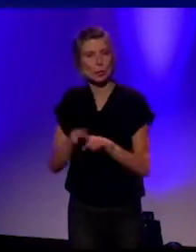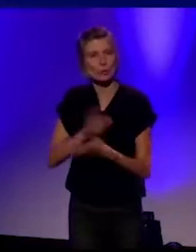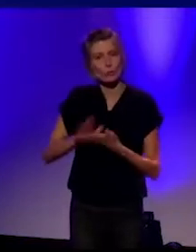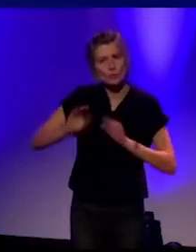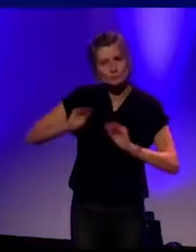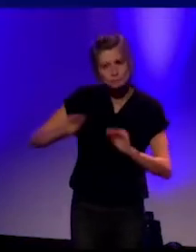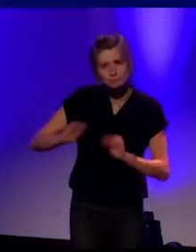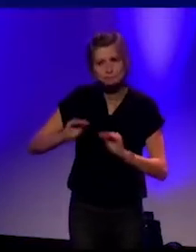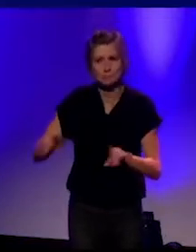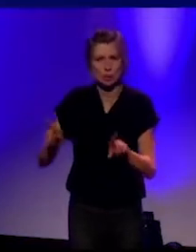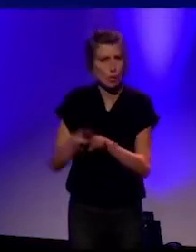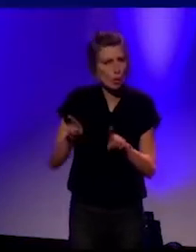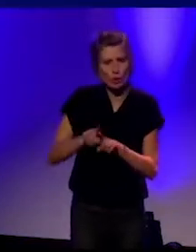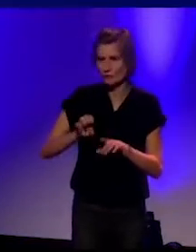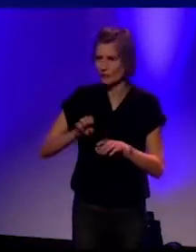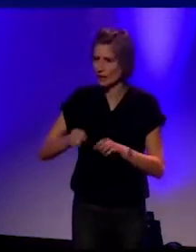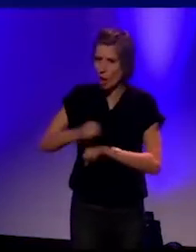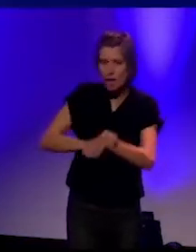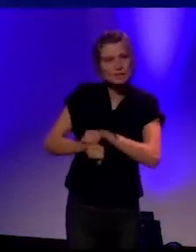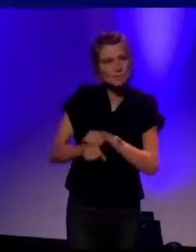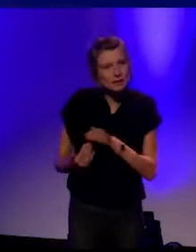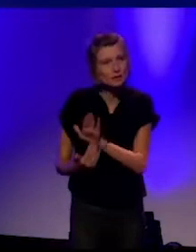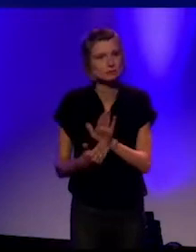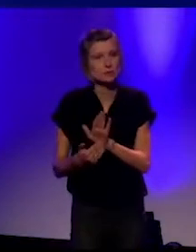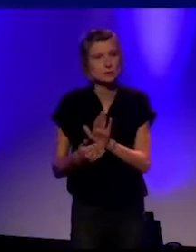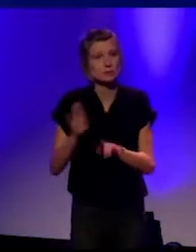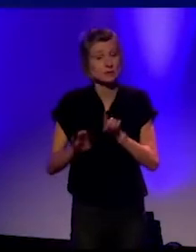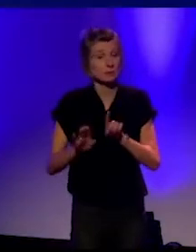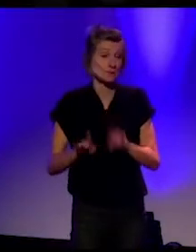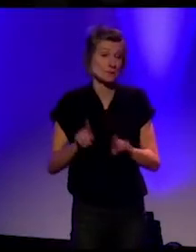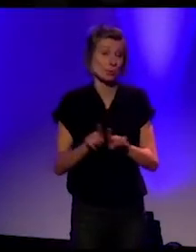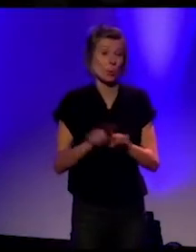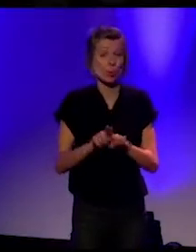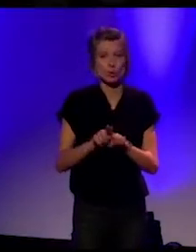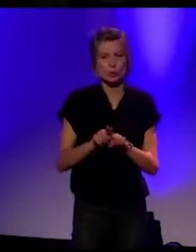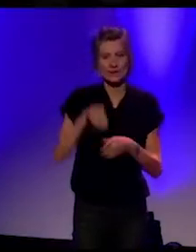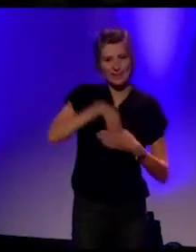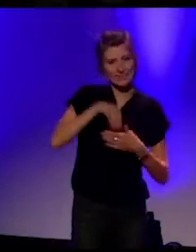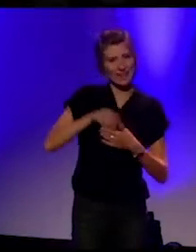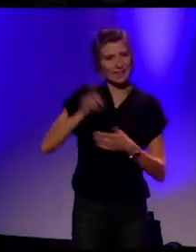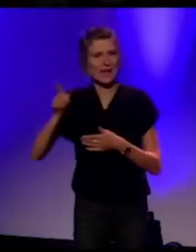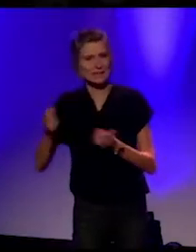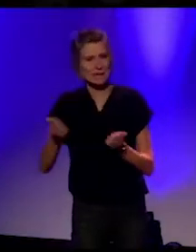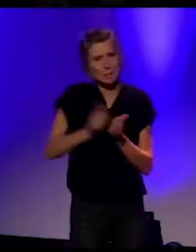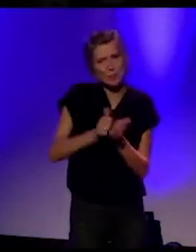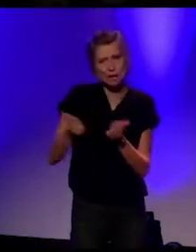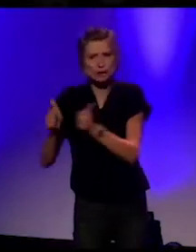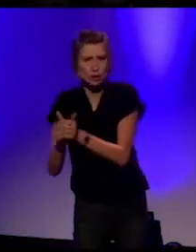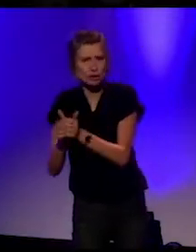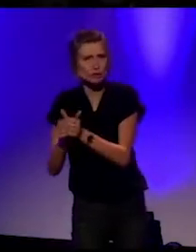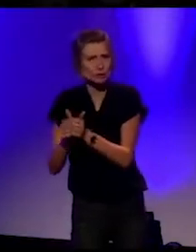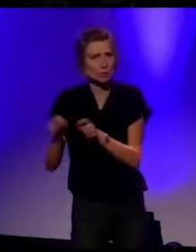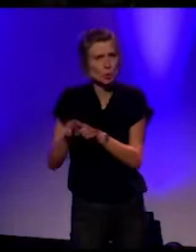deze beweging? En wat als we meer interne en externe partners hier rond kunnen verzamelen? En meer faculteiten en opleidingen, daar waar het nog